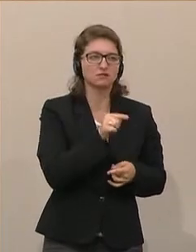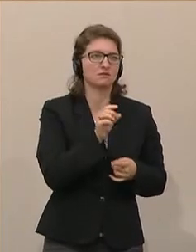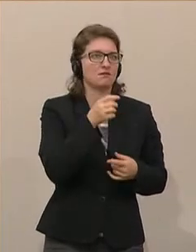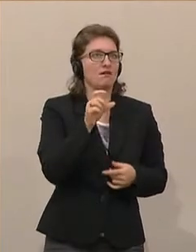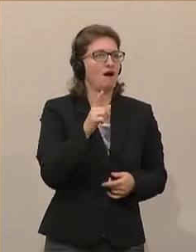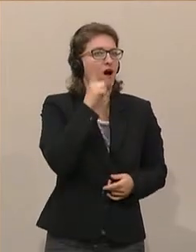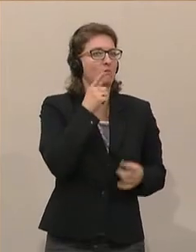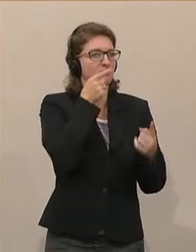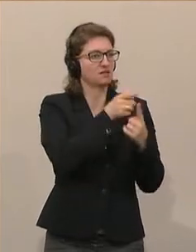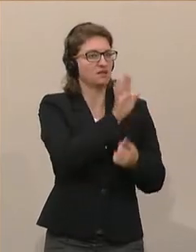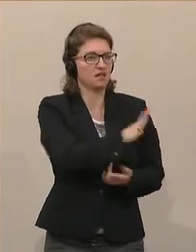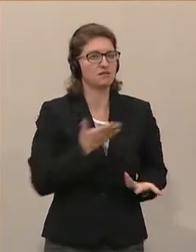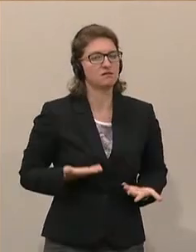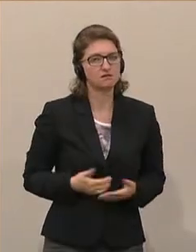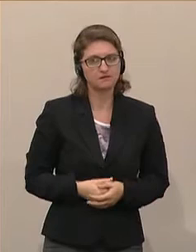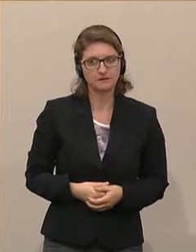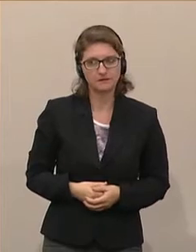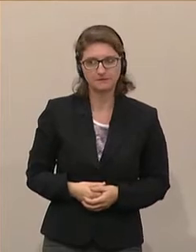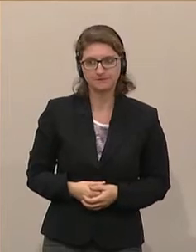und Herren.